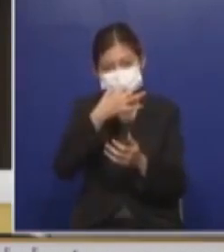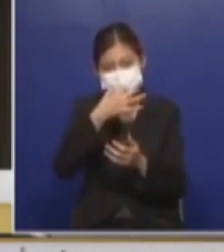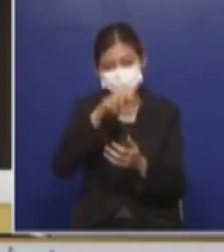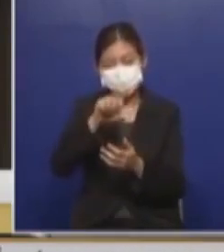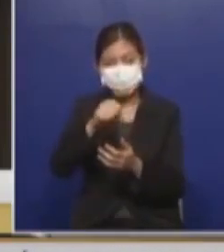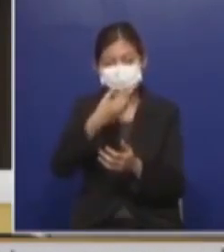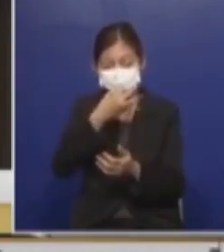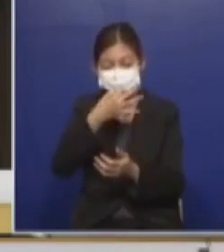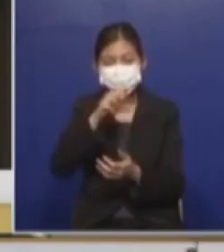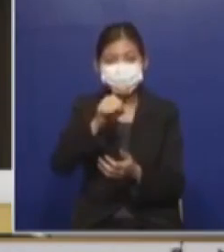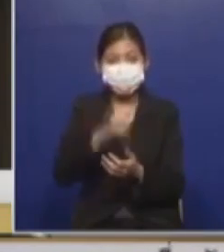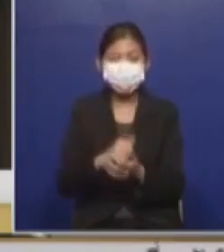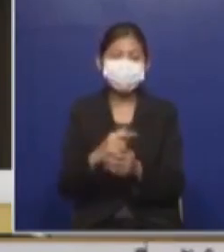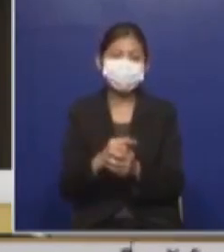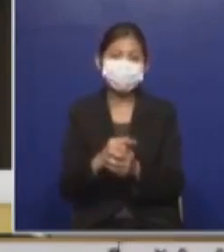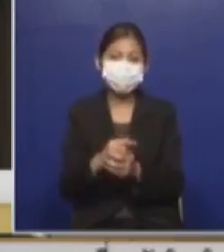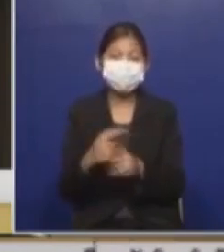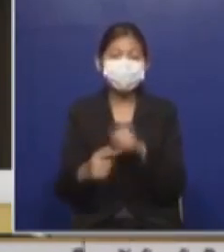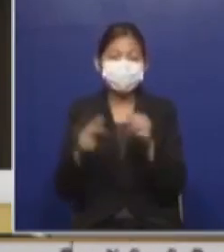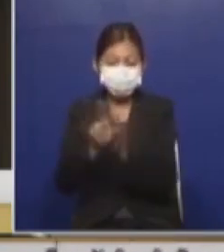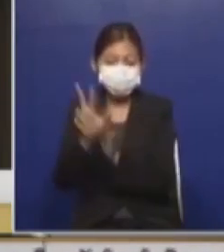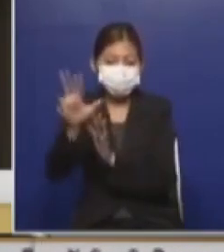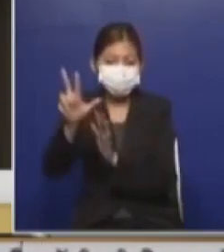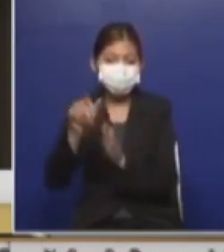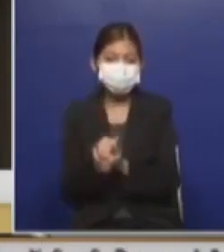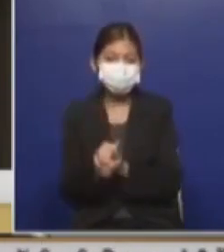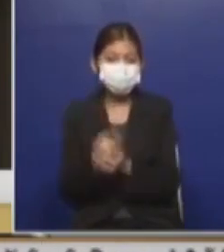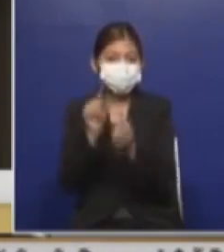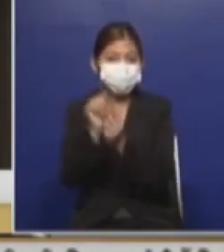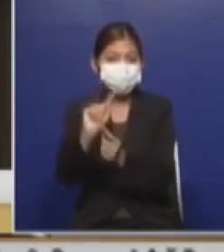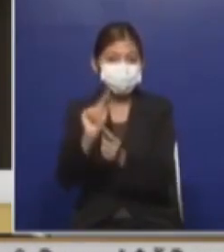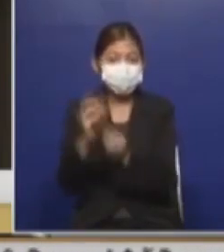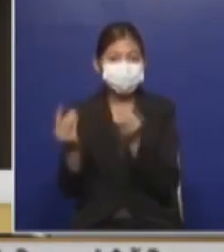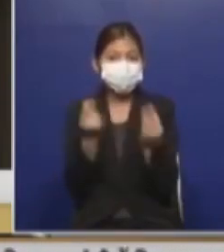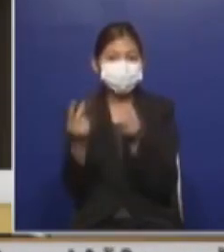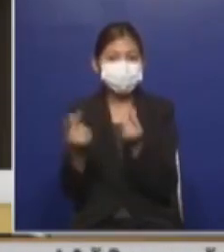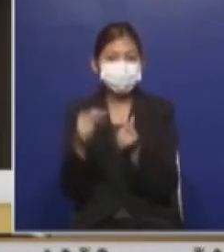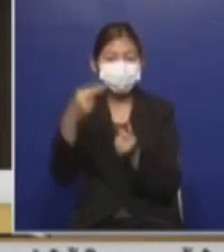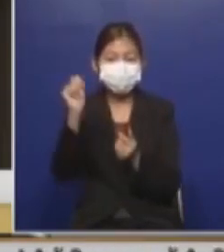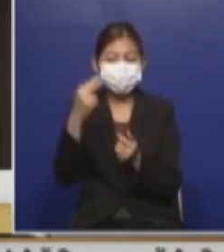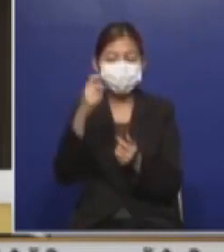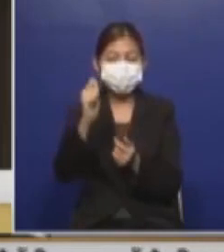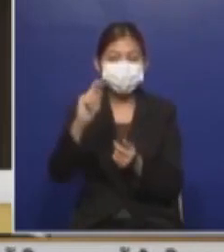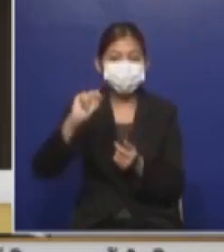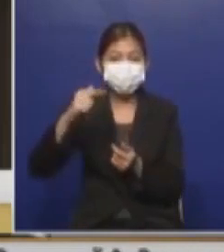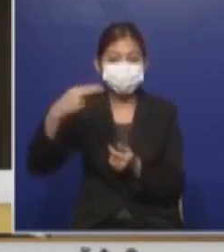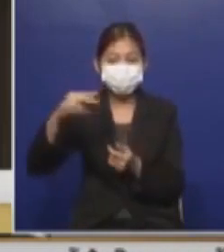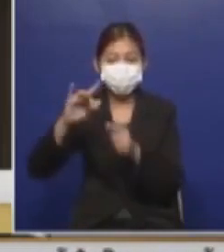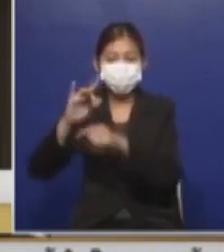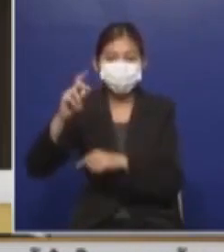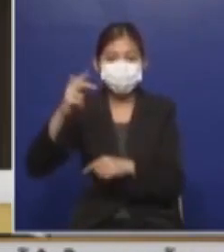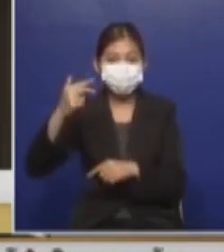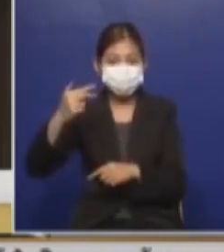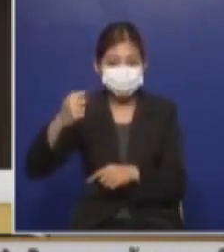คม2563และลอกที่3เกิดขึ้นที่ย่านทองหล่อเมื่อวันที่6เมษายน2564